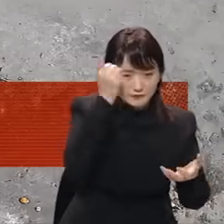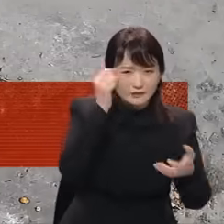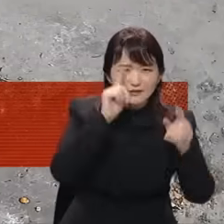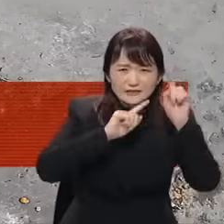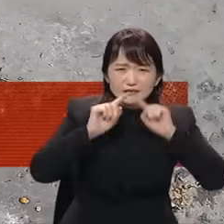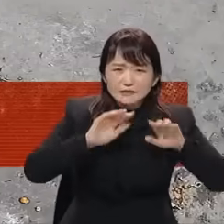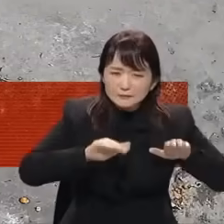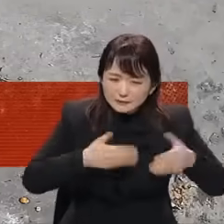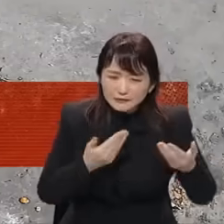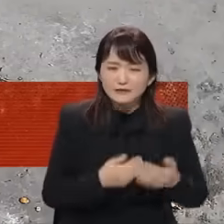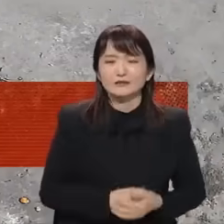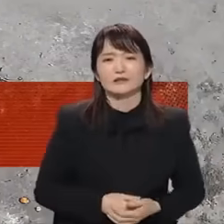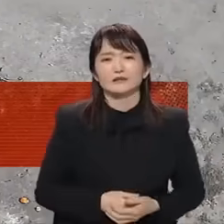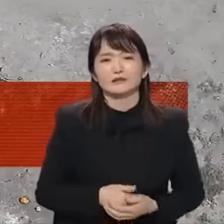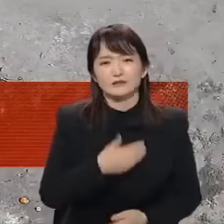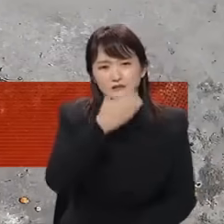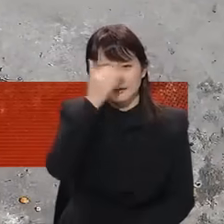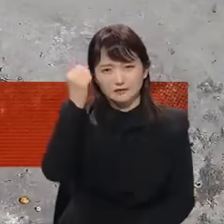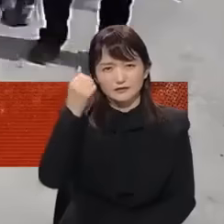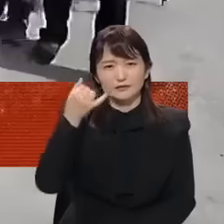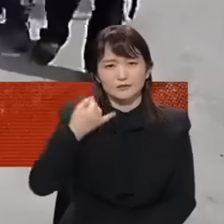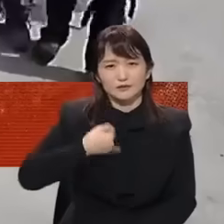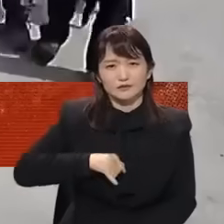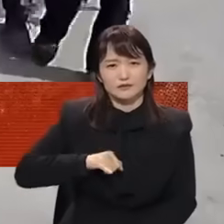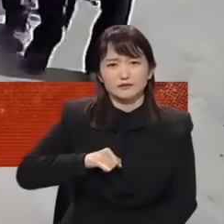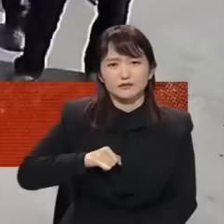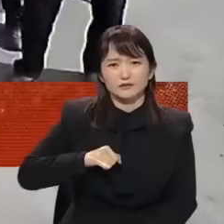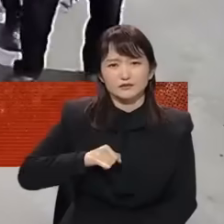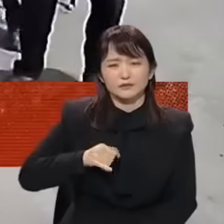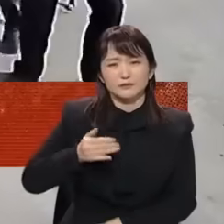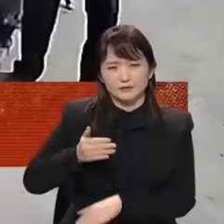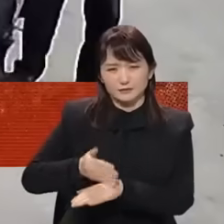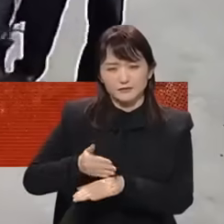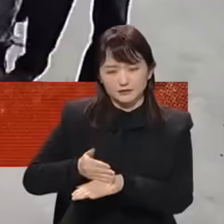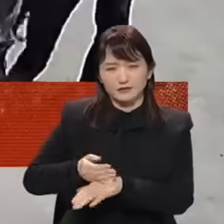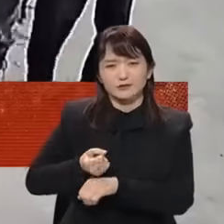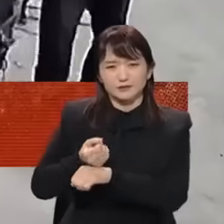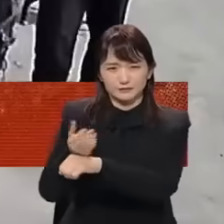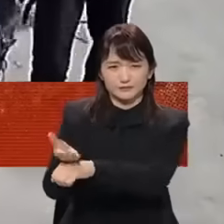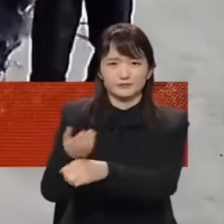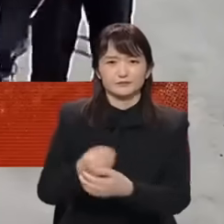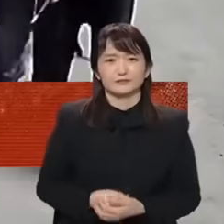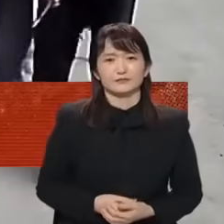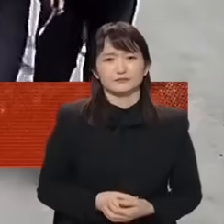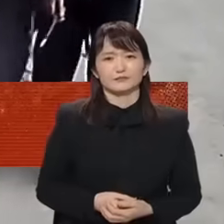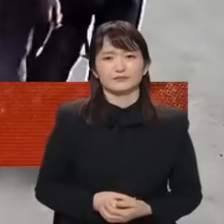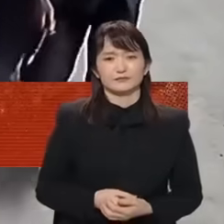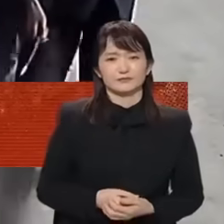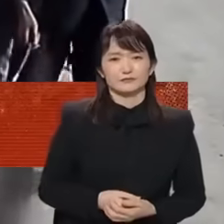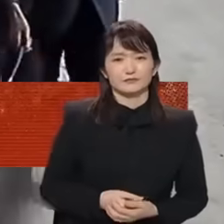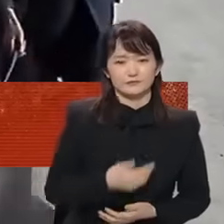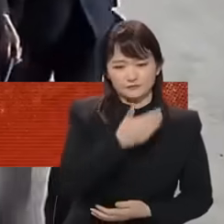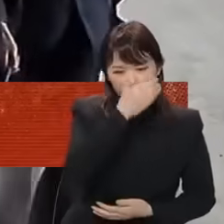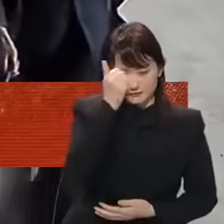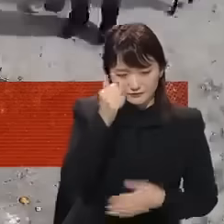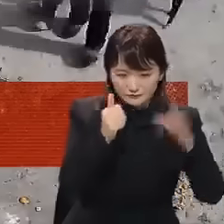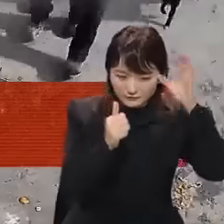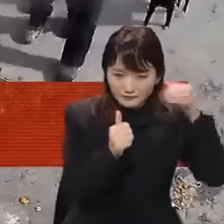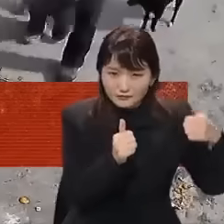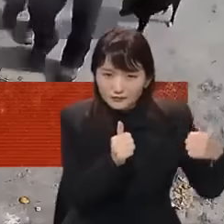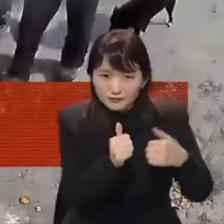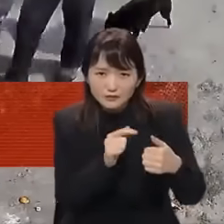않았고요. 할아버지의 딸이 멀리서나마 감사 인사를 전했다고 합니다. 곁에서 끝까지 할아버지를 지킨 강아지 모습에